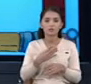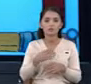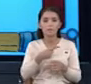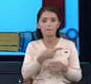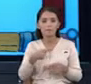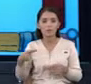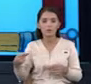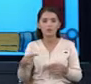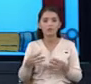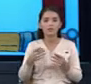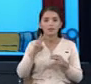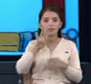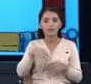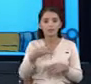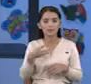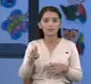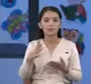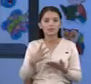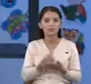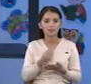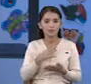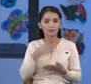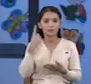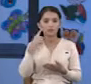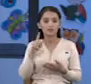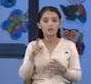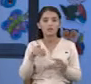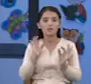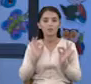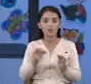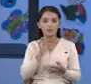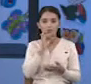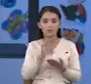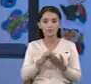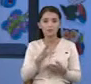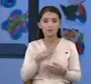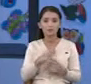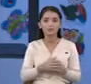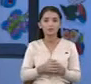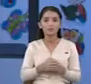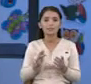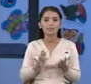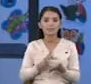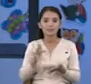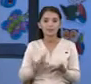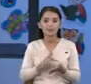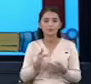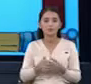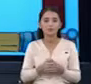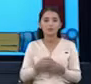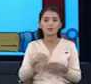среди полосок и клеток. Догадались? Вы правильно ответили.